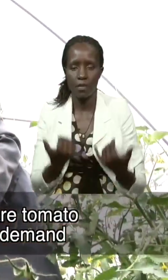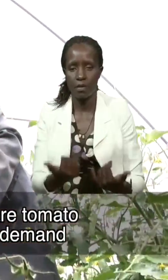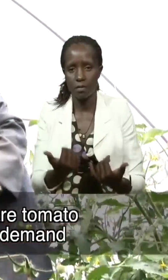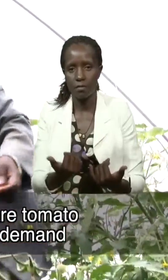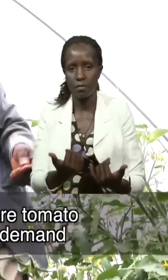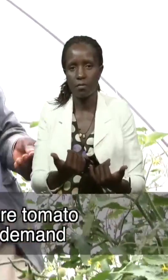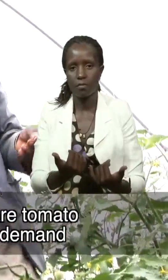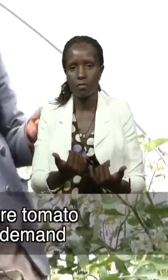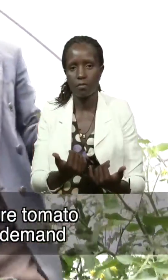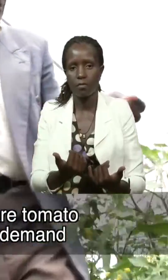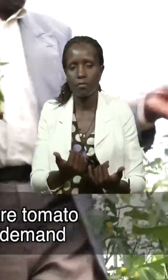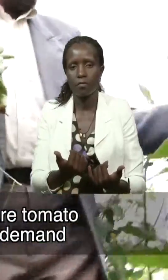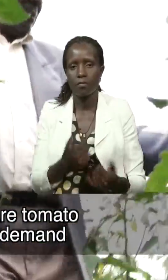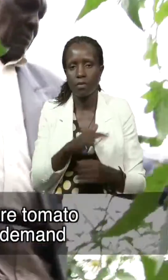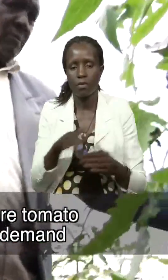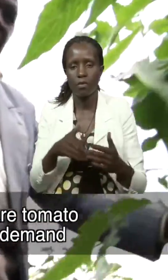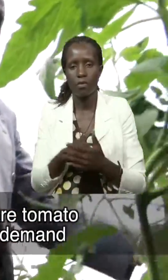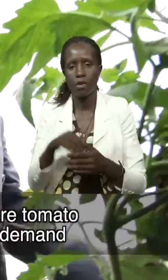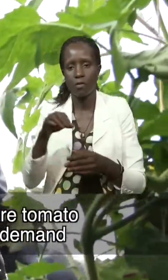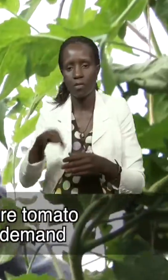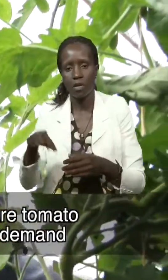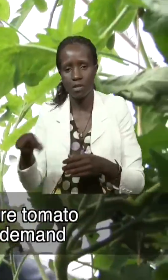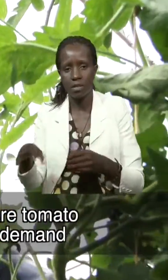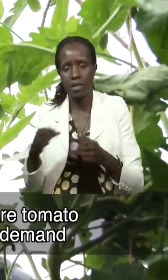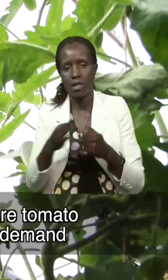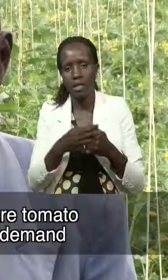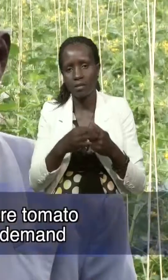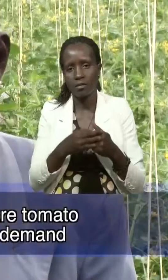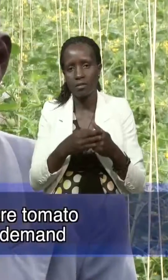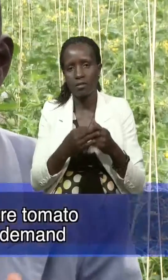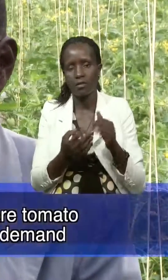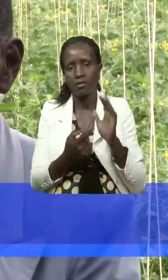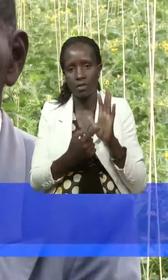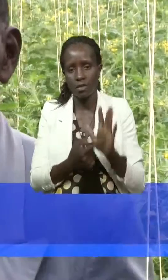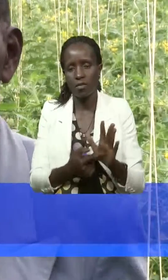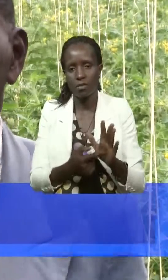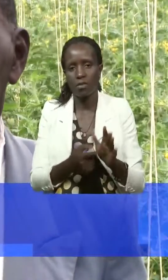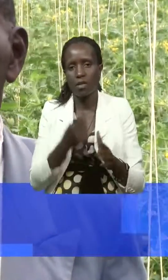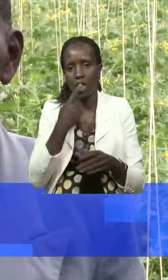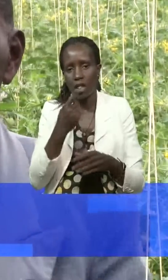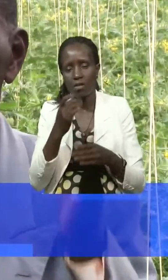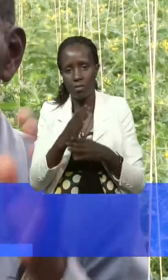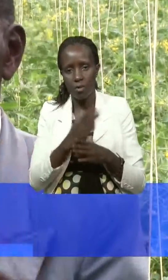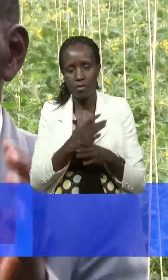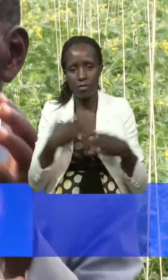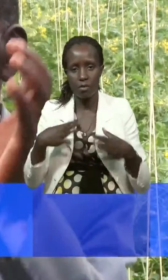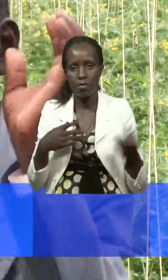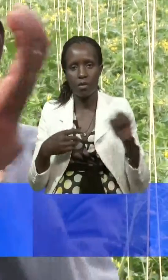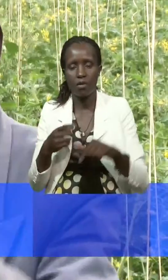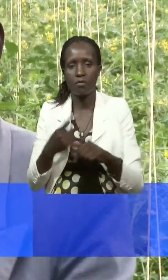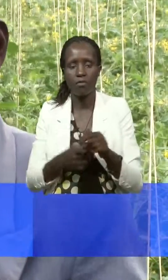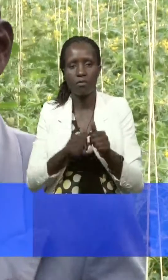Sasa wakati huu mimea hii ambayo tunapanda sasa, nyanya kwa mfano, nyanya na sukuma, watu wanatoka mbali